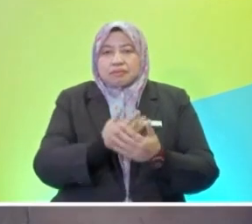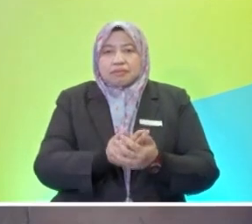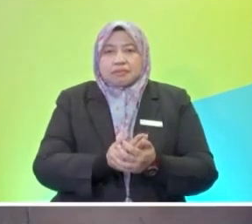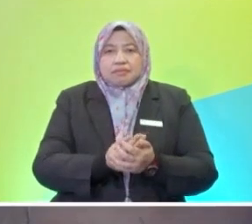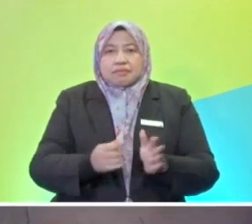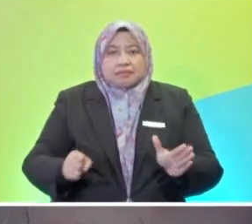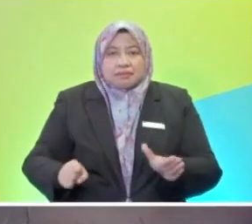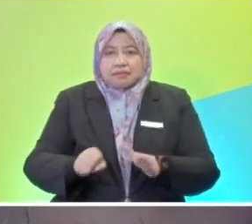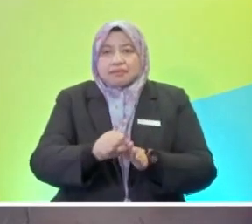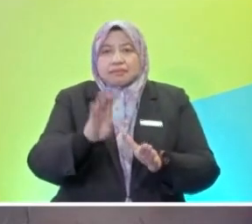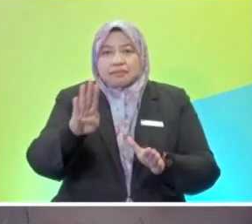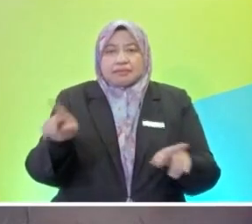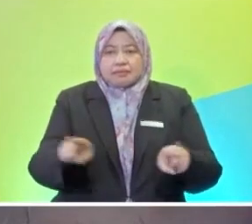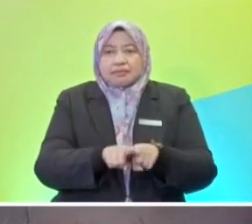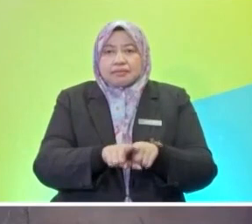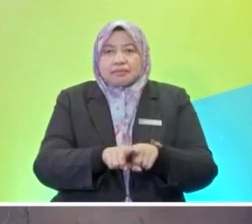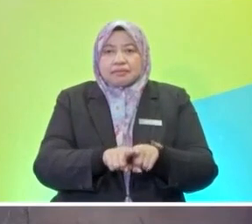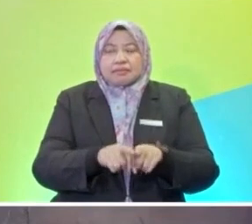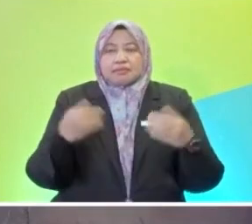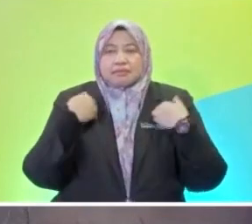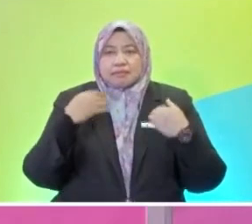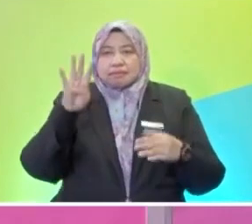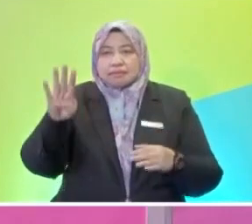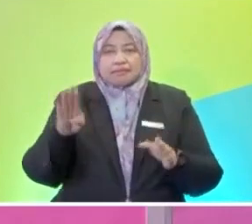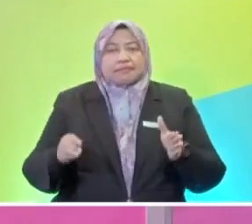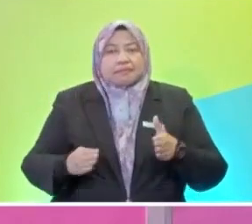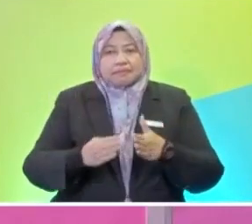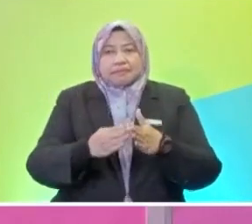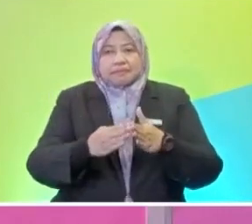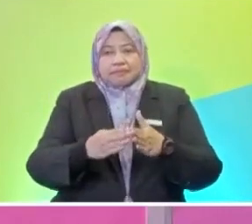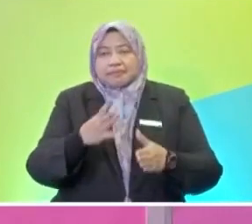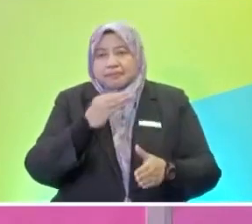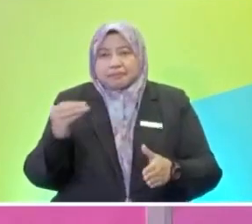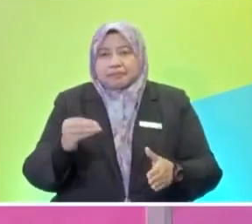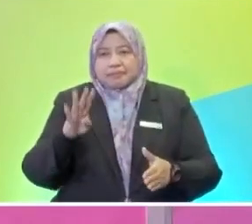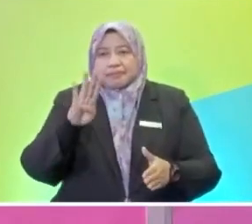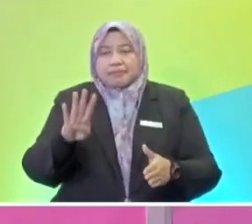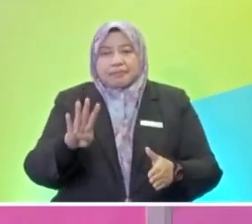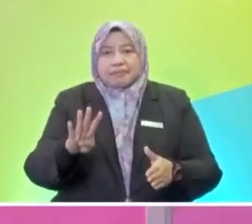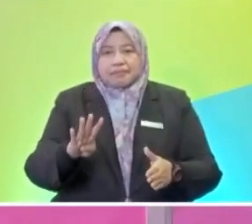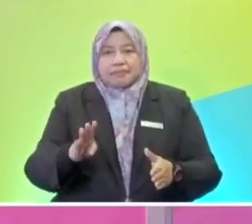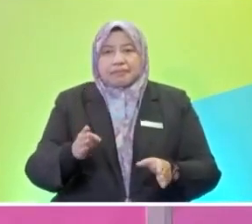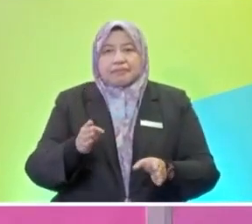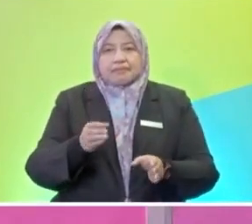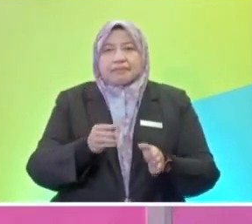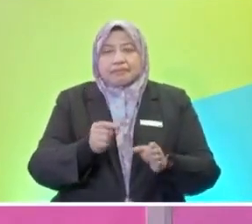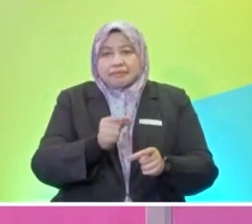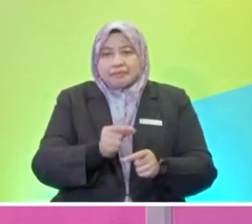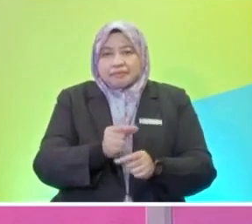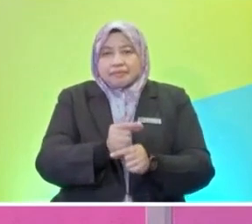segiempat sama mempunyai empat Bucuk dan 4 garis